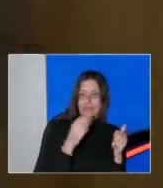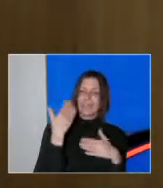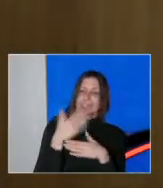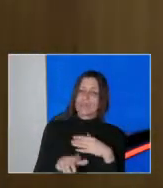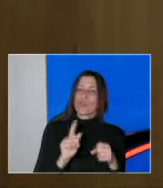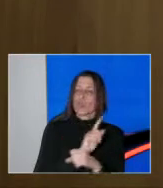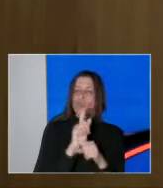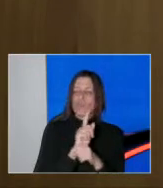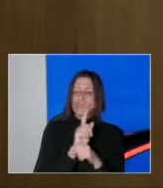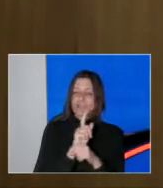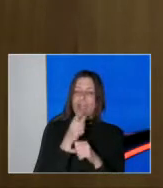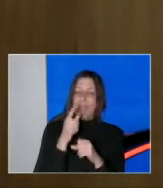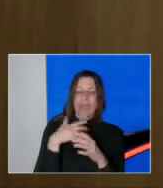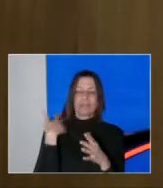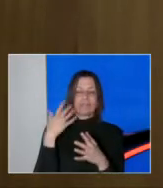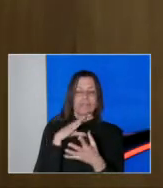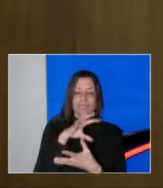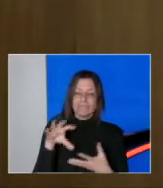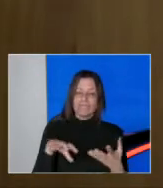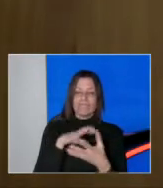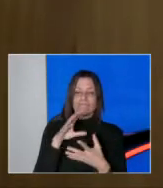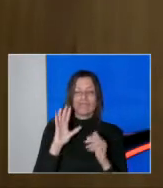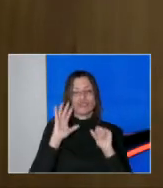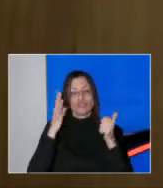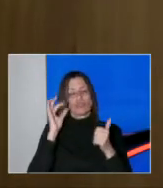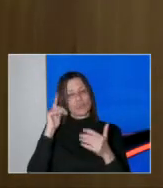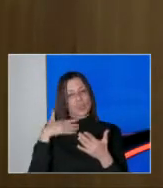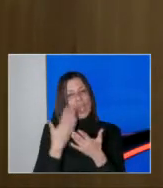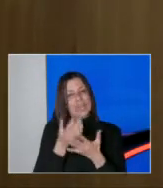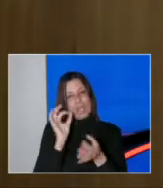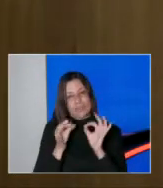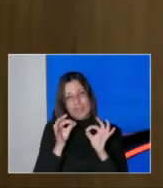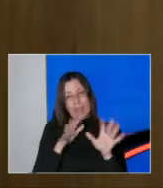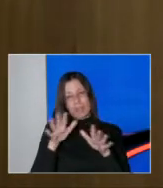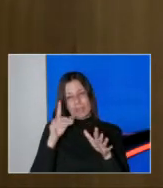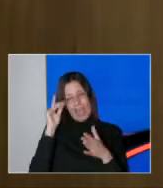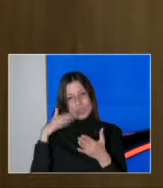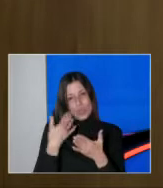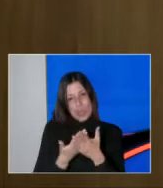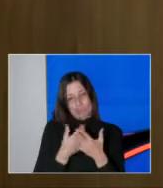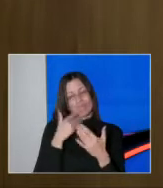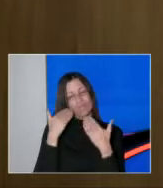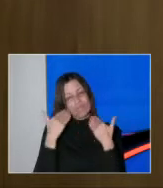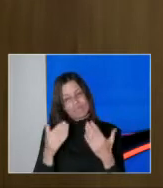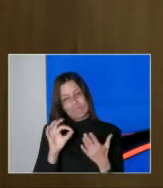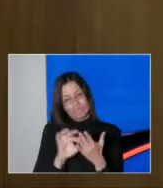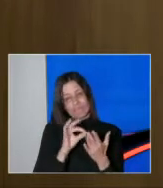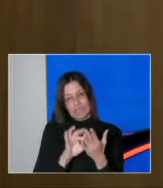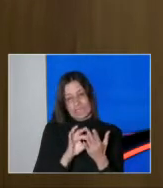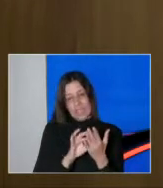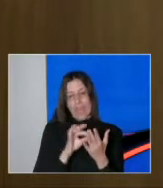כהונה סוערת בת 6 שנים כיועץ משפטי לממשלה. היועמ"ש היוצא מנדלבליט, תודה לעובדי משרד